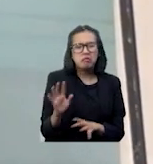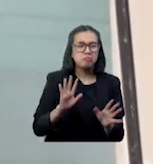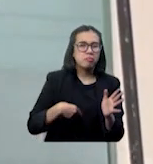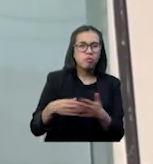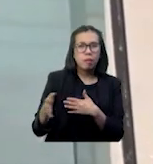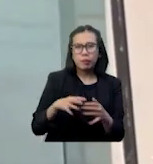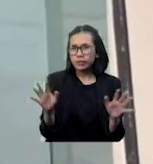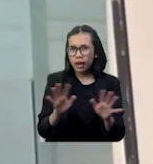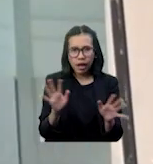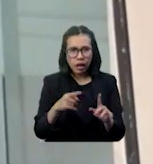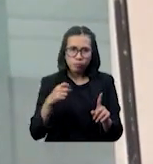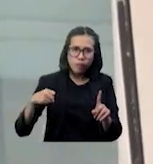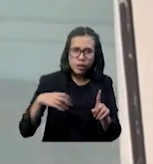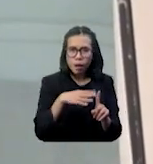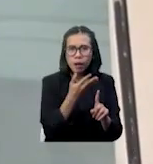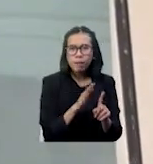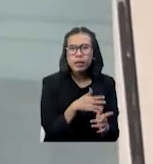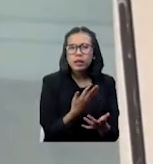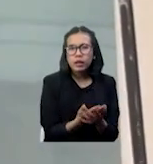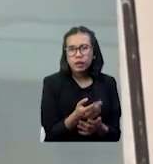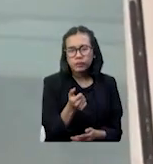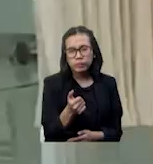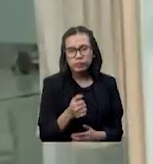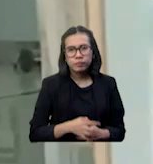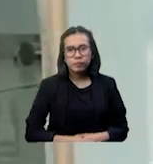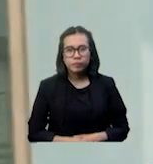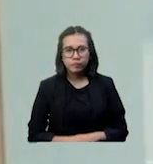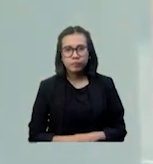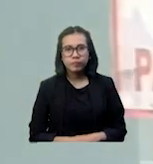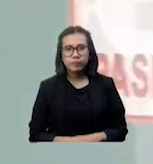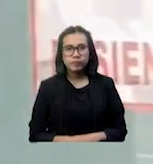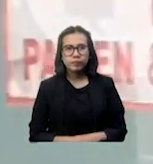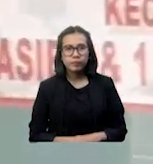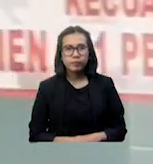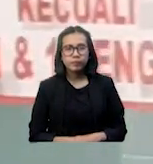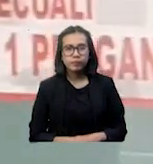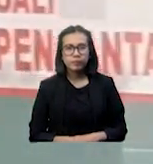mengakibatkan kematian jika tak ditangani segera. Tim Liputan iNews melaporkan.